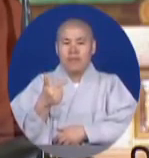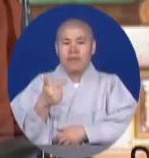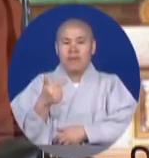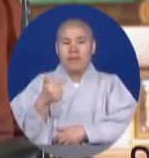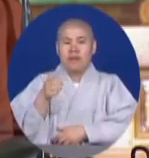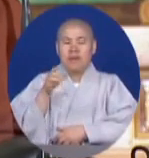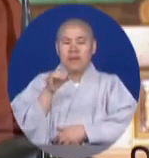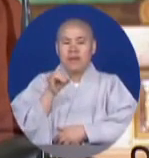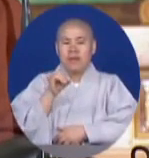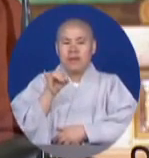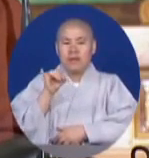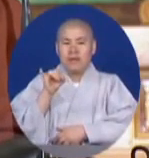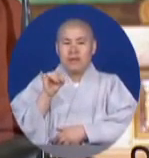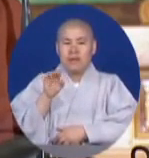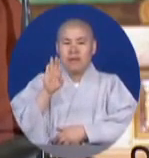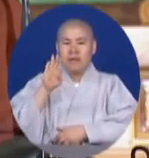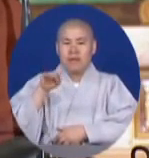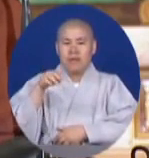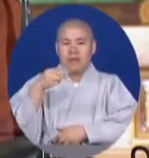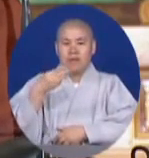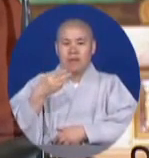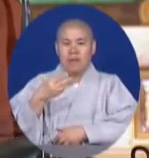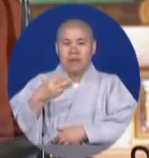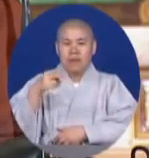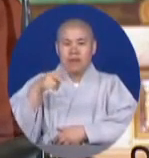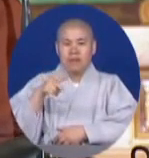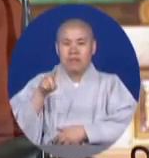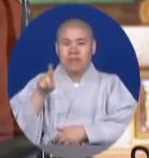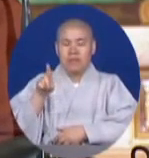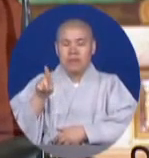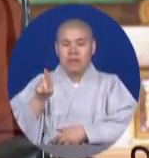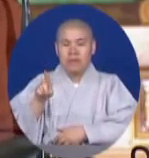다문 이